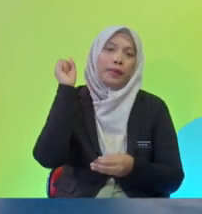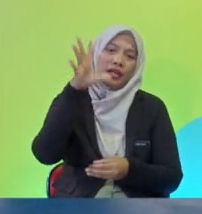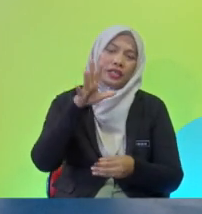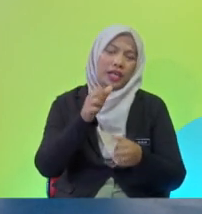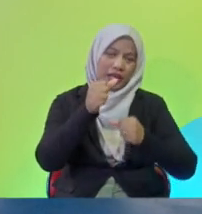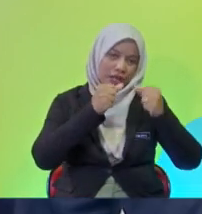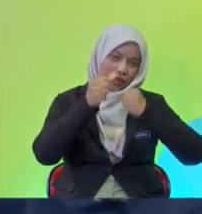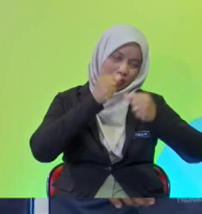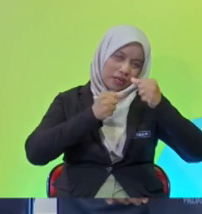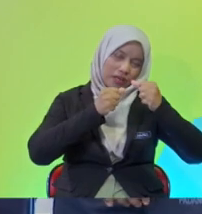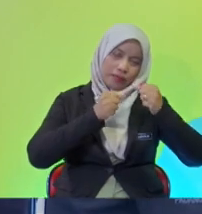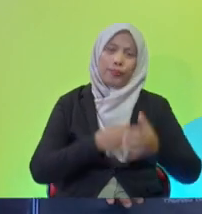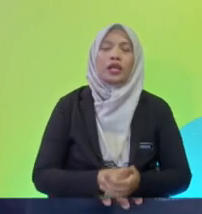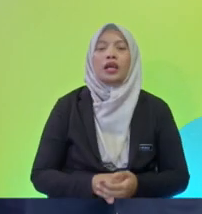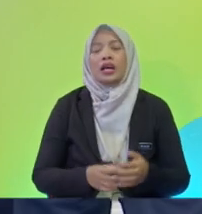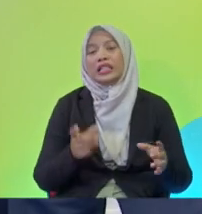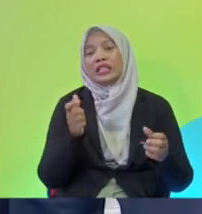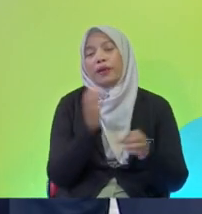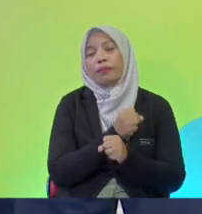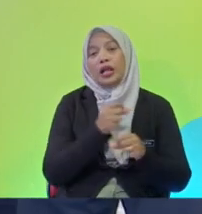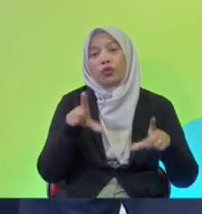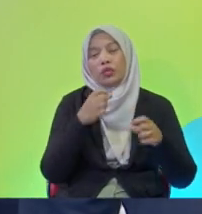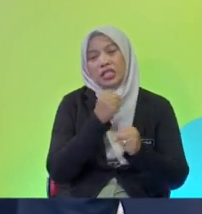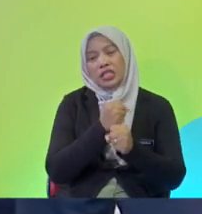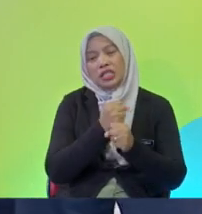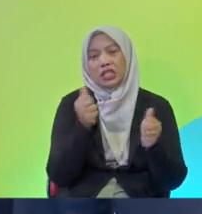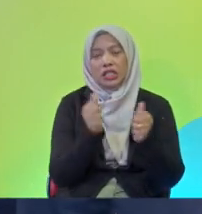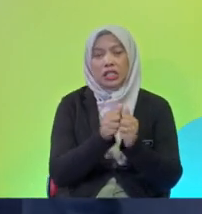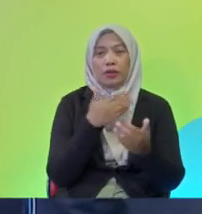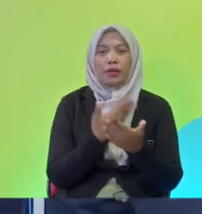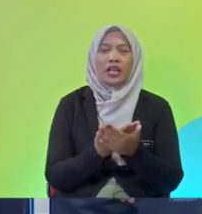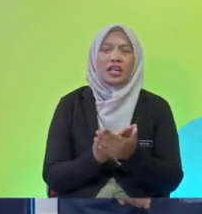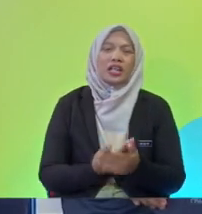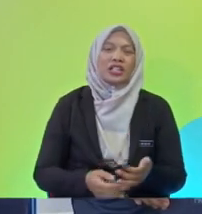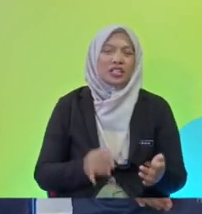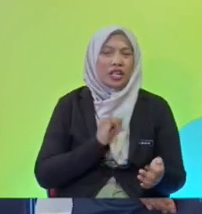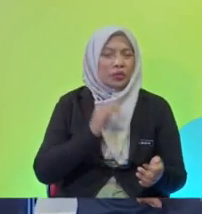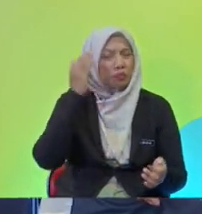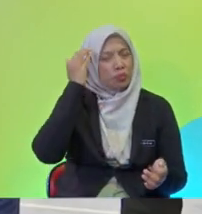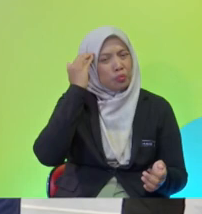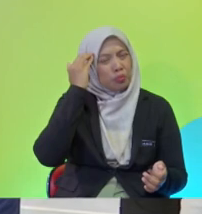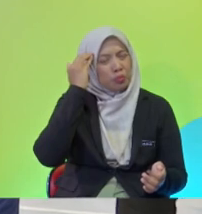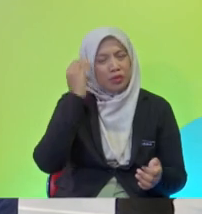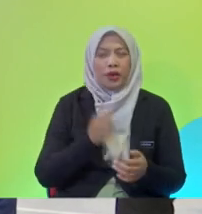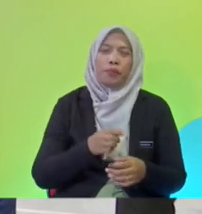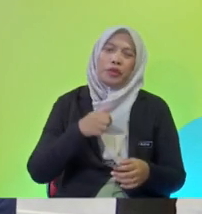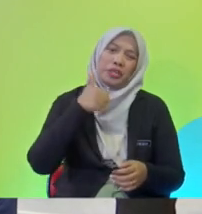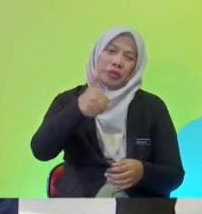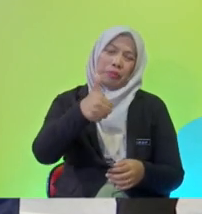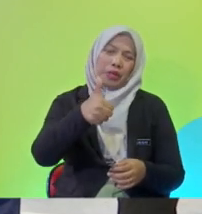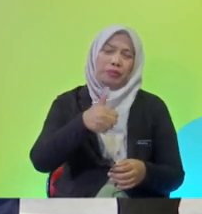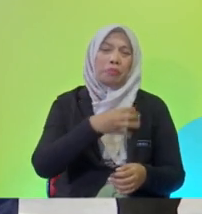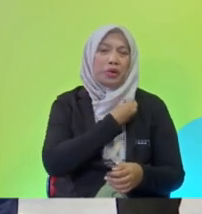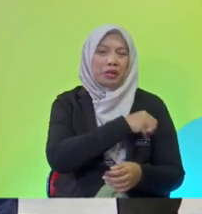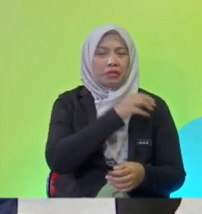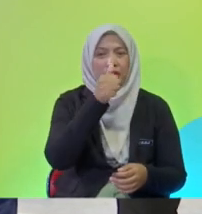dapat mengelak, dapat melakukan kerja-kerja dengan baik sebentar tadi. Dan saya mengakuilah mereka ni hebat, cikgu. Betul, mereka ada semua kemahiran dalam rasbol